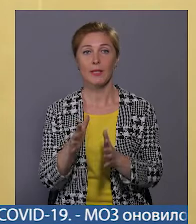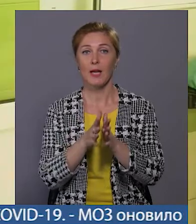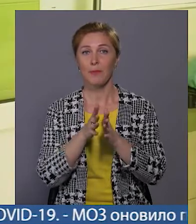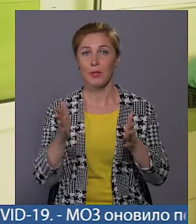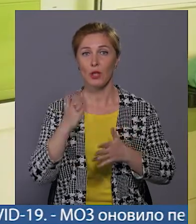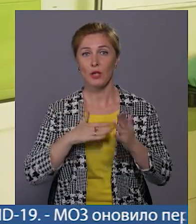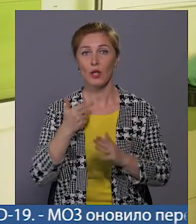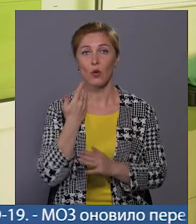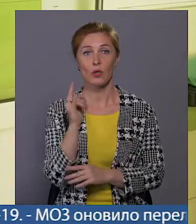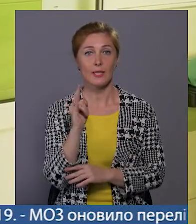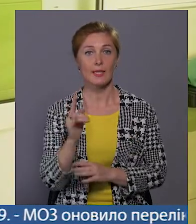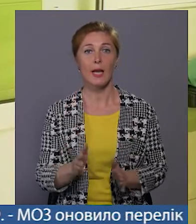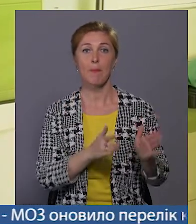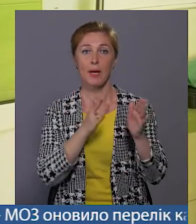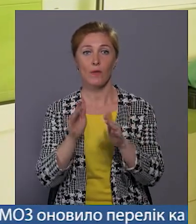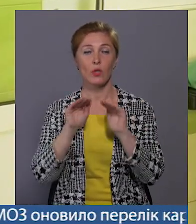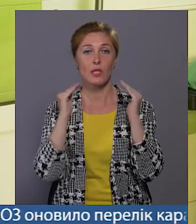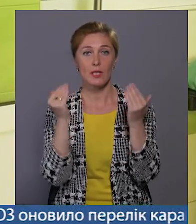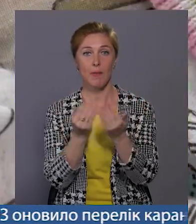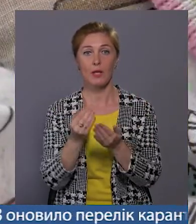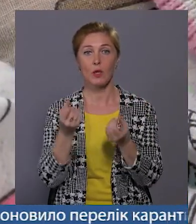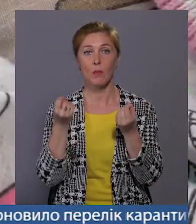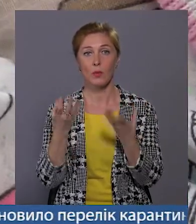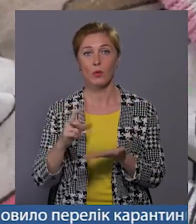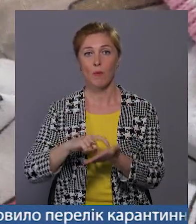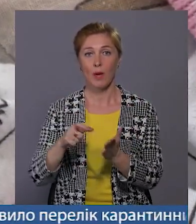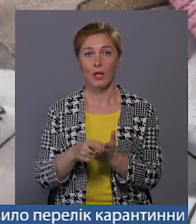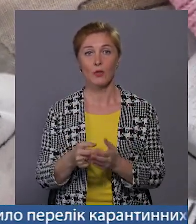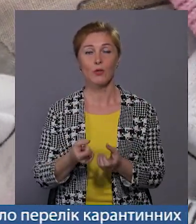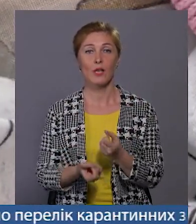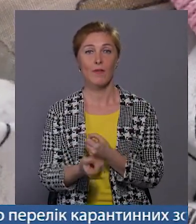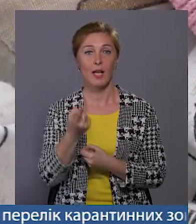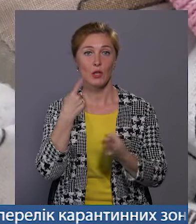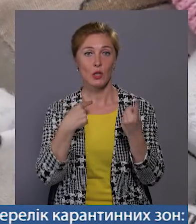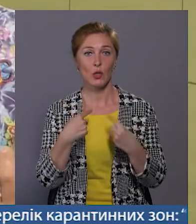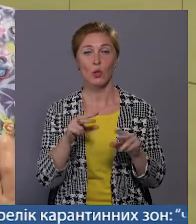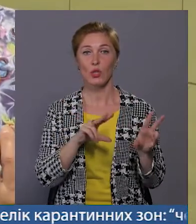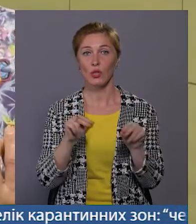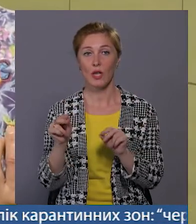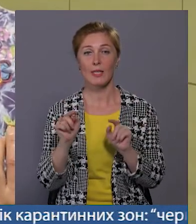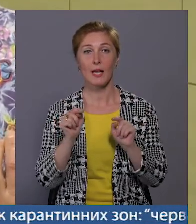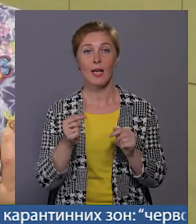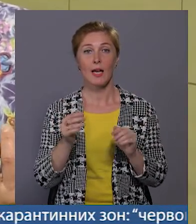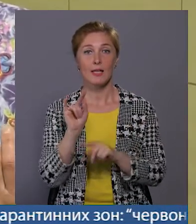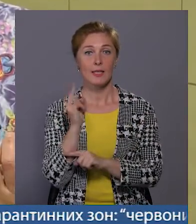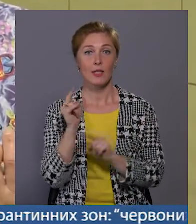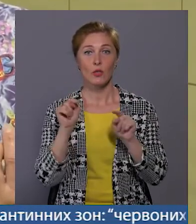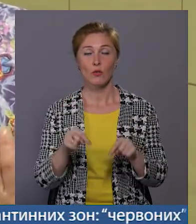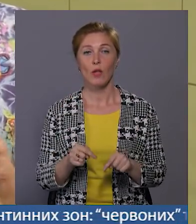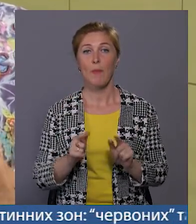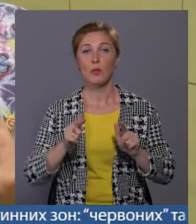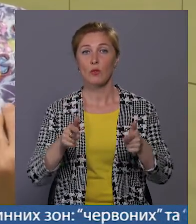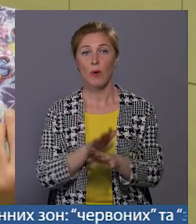радіє, коли малечу переводять з реанімації у палату. Тоді з'являються сльози щастя. Діти сюди поступають непрості. І